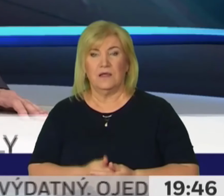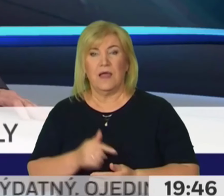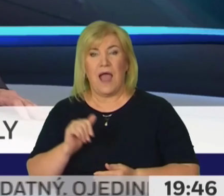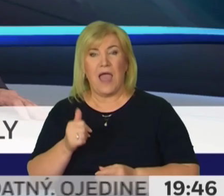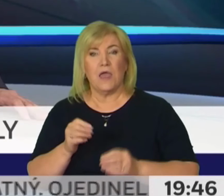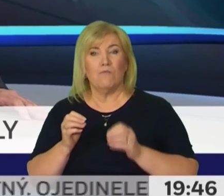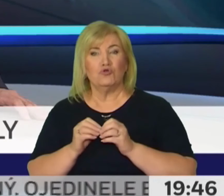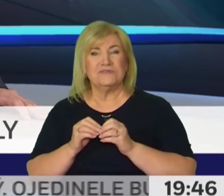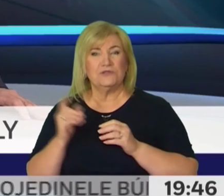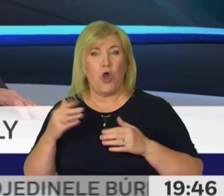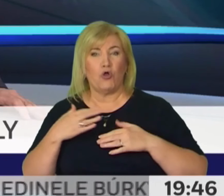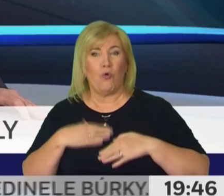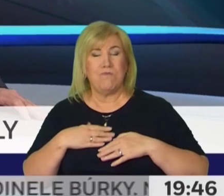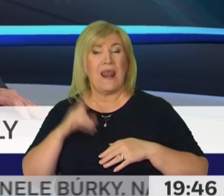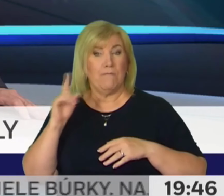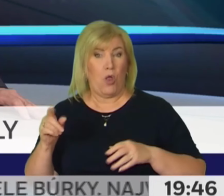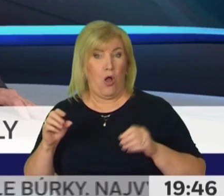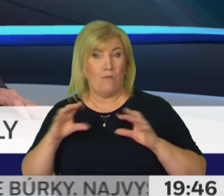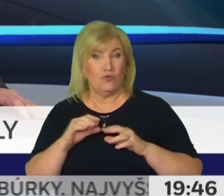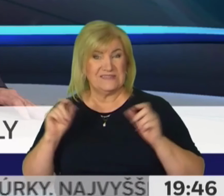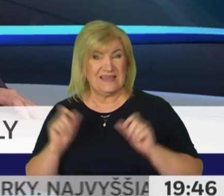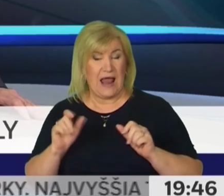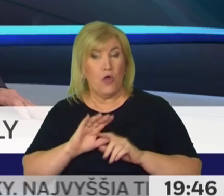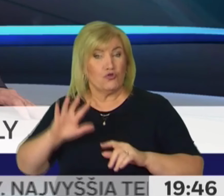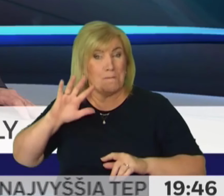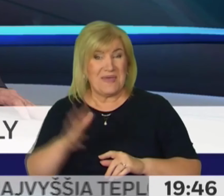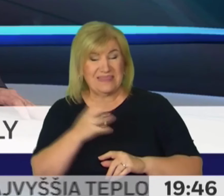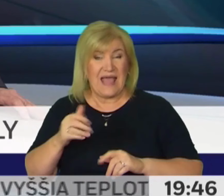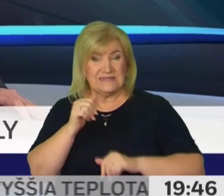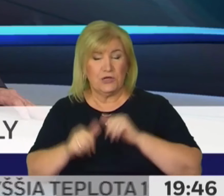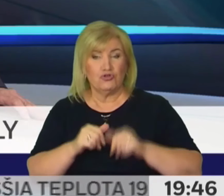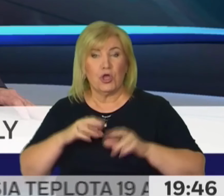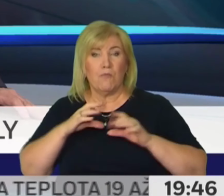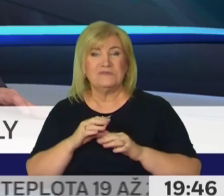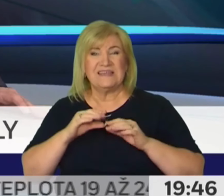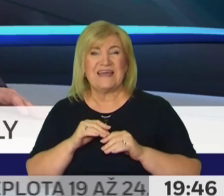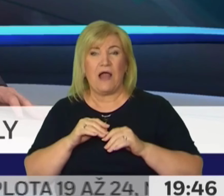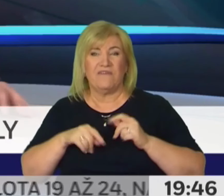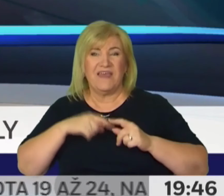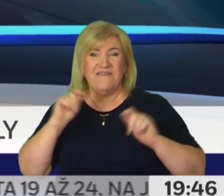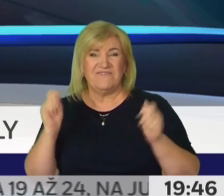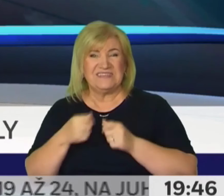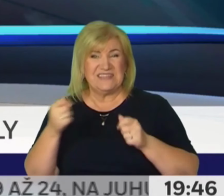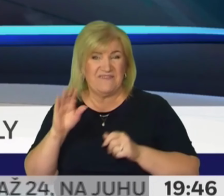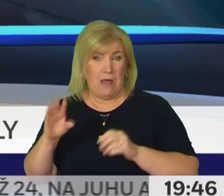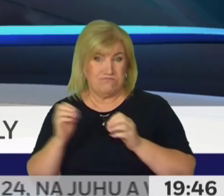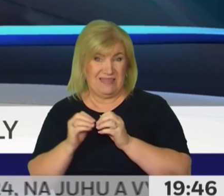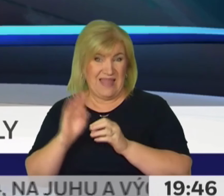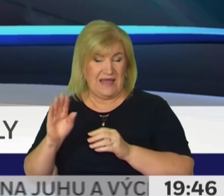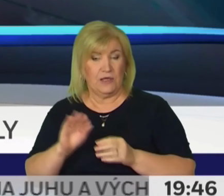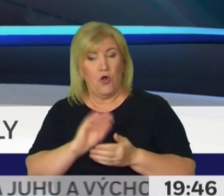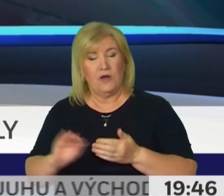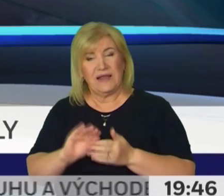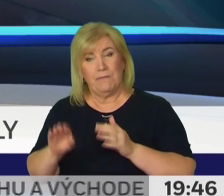Aj brusnianske kúpele opäť žili muzikálmi na už 15. ročníku muzikálového festivalu Jozefa Bednárika. Okrem bohatého programu slovenských a